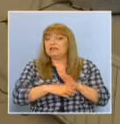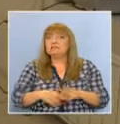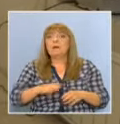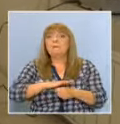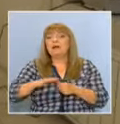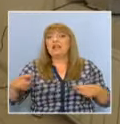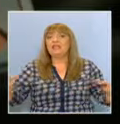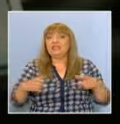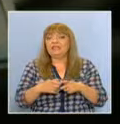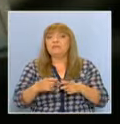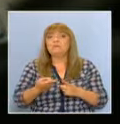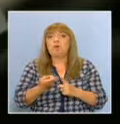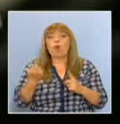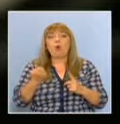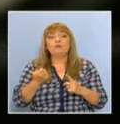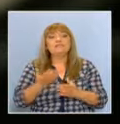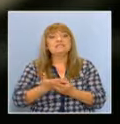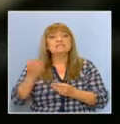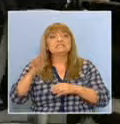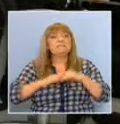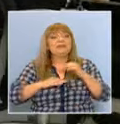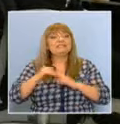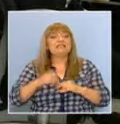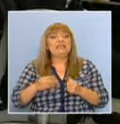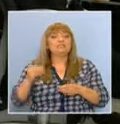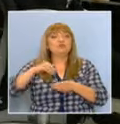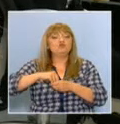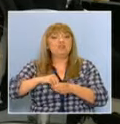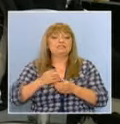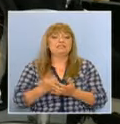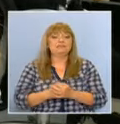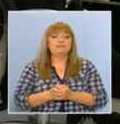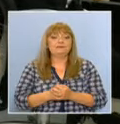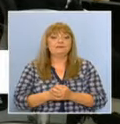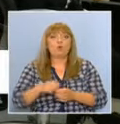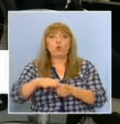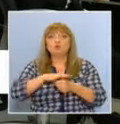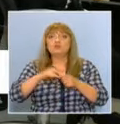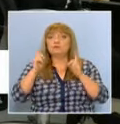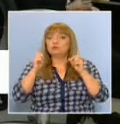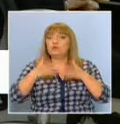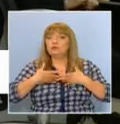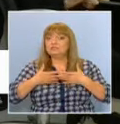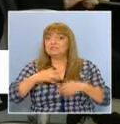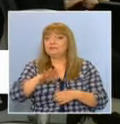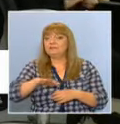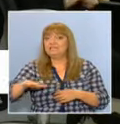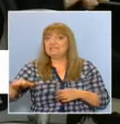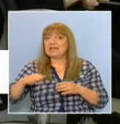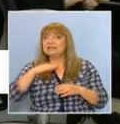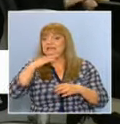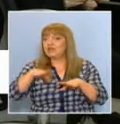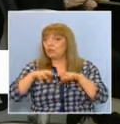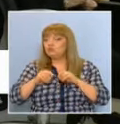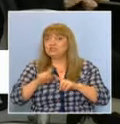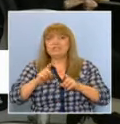от специалисти и участници в произведение. Основното, което искам децата да научат е да не се притесняват да изразяват себе